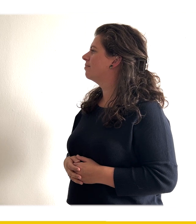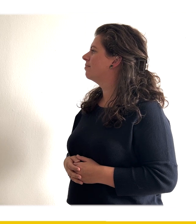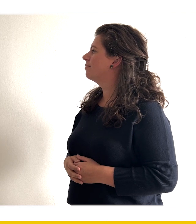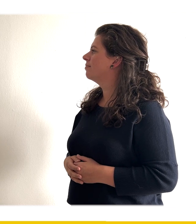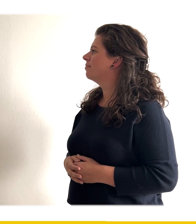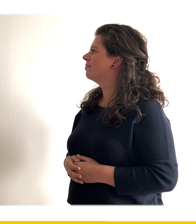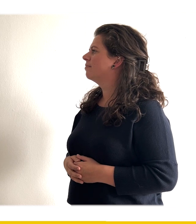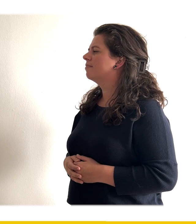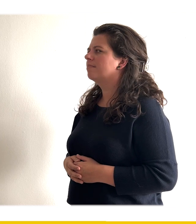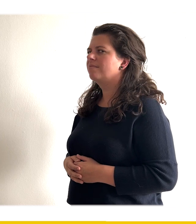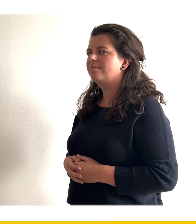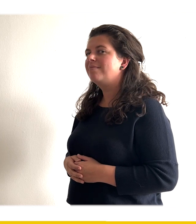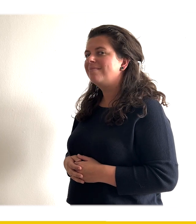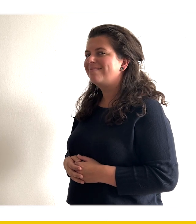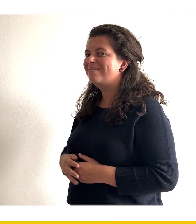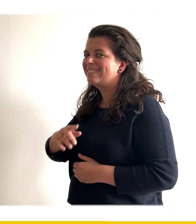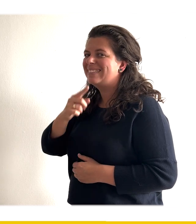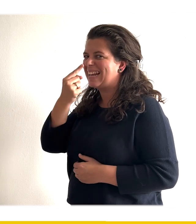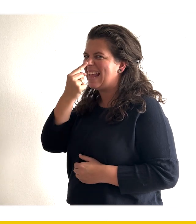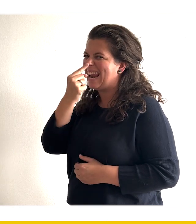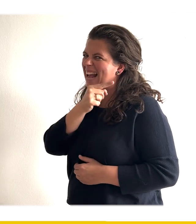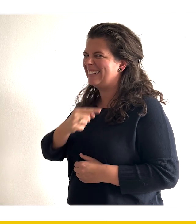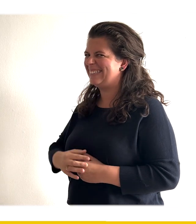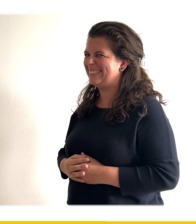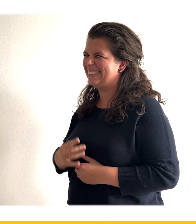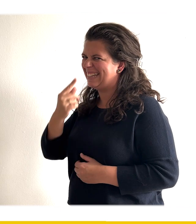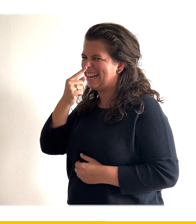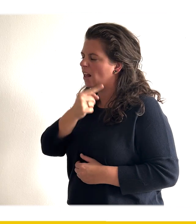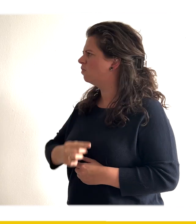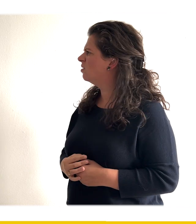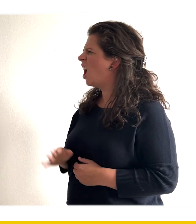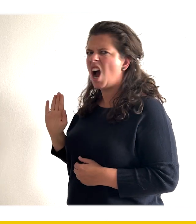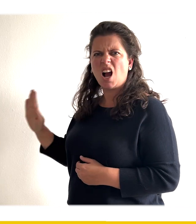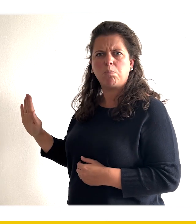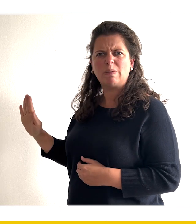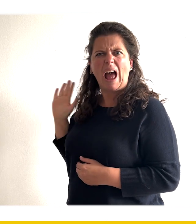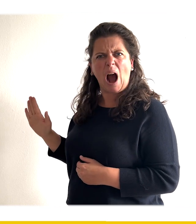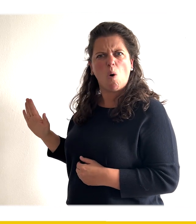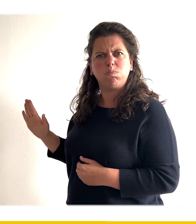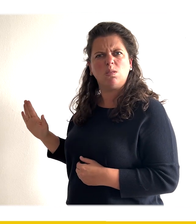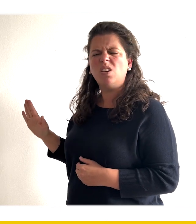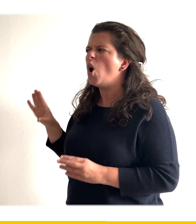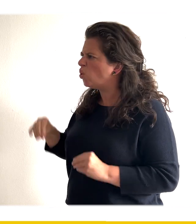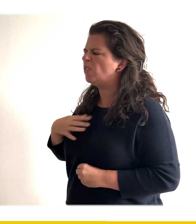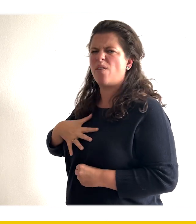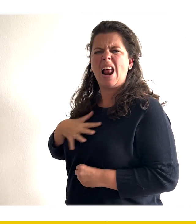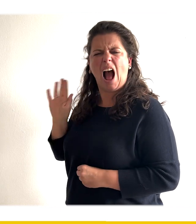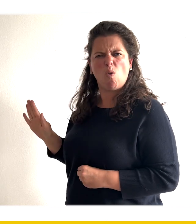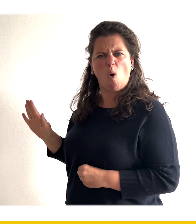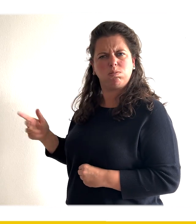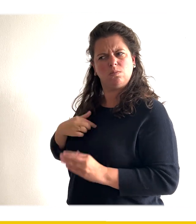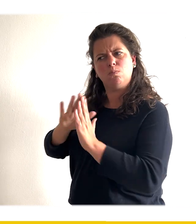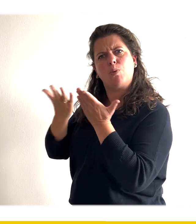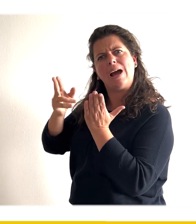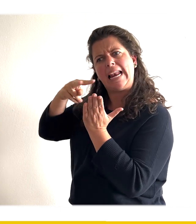Kraak er niet aan. Kraak er niet aan. Olly. Kraak er niet aan. Kappen. Kraak er niet aan. Hou op. Kraak er niet aan. Doe niet zo vervelend. Hou nog op, Olly. Ik ben een boek aan het